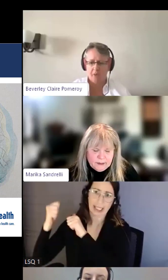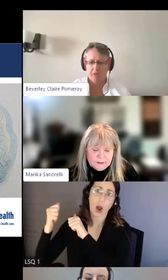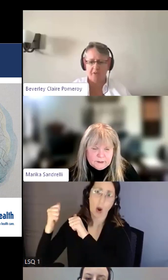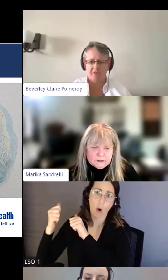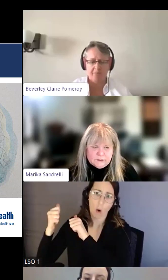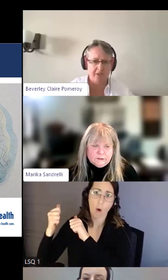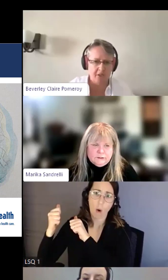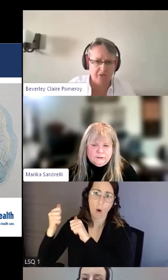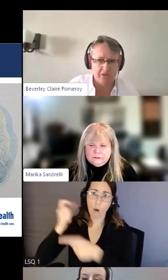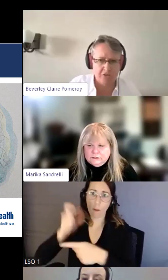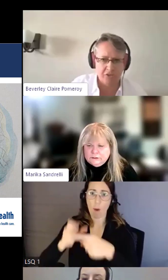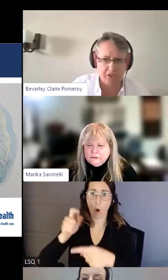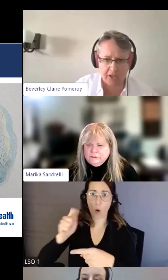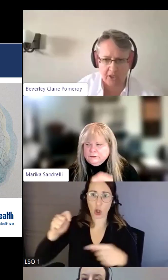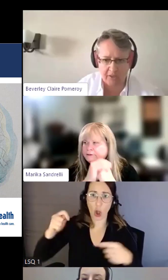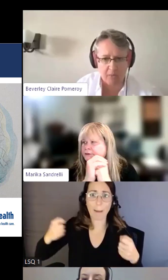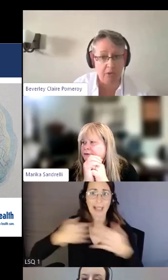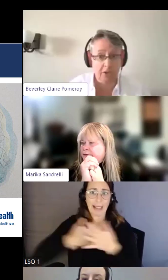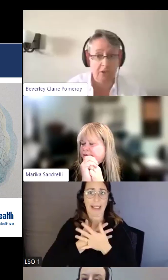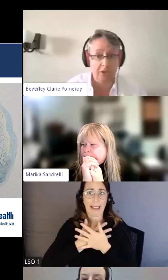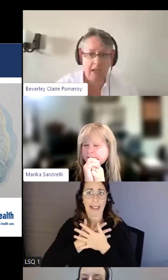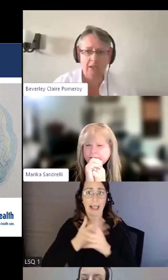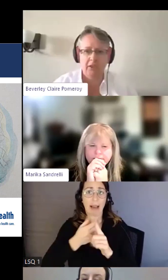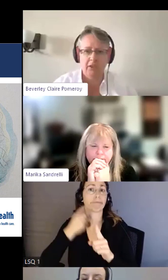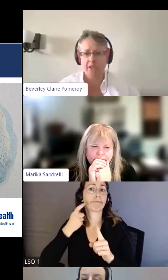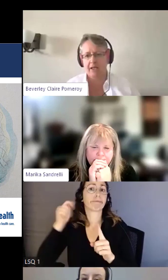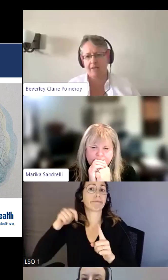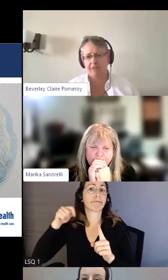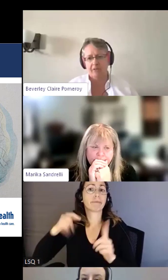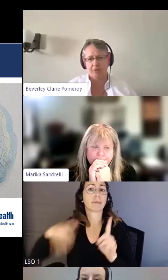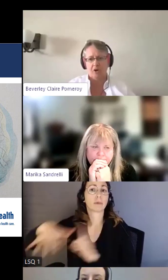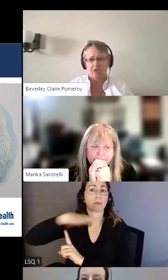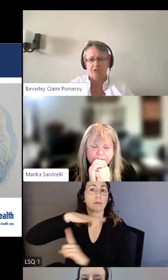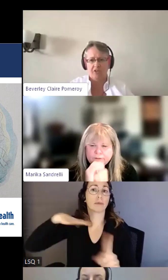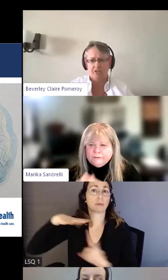contextes occidentaux et l'approche,